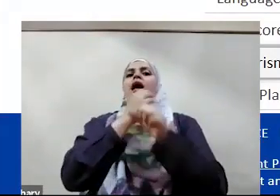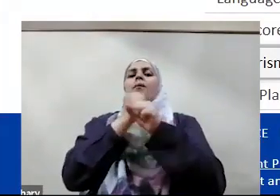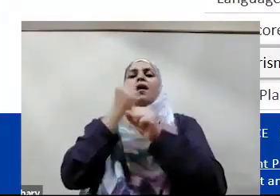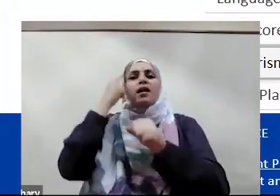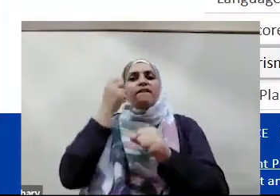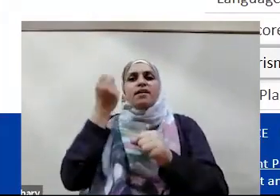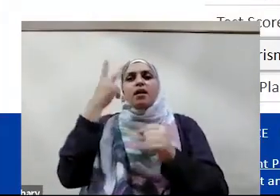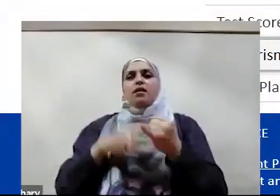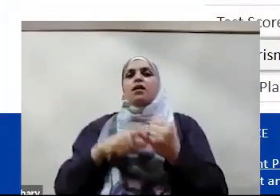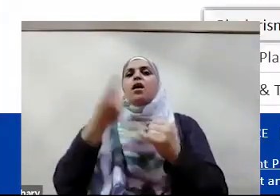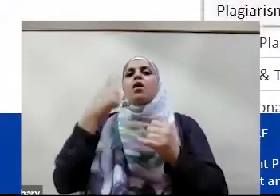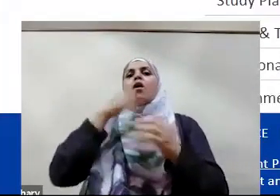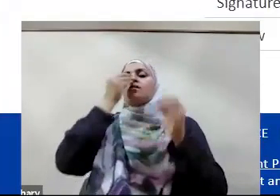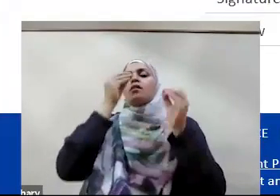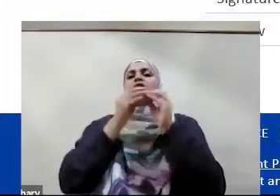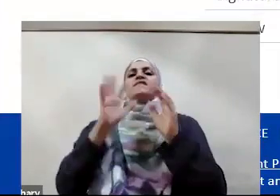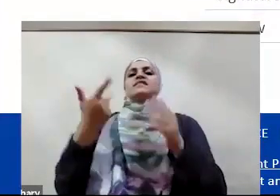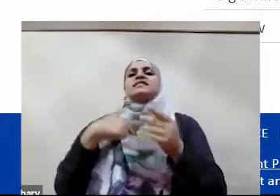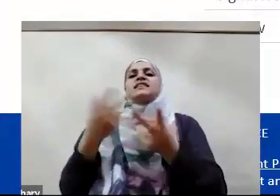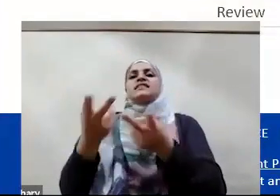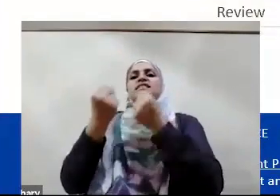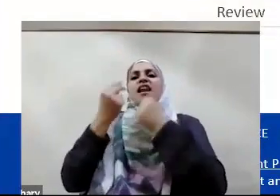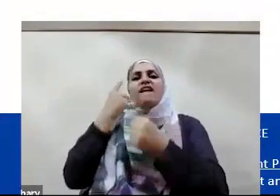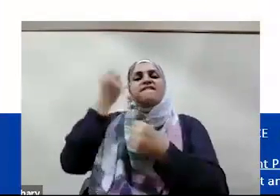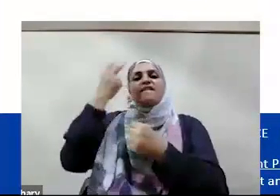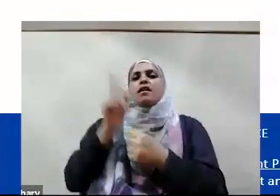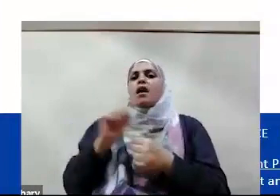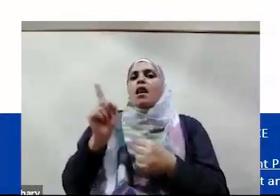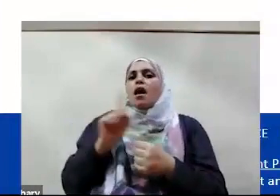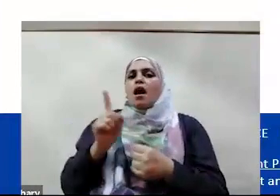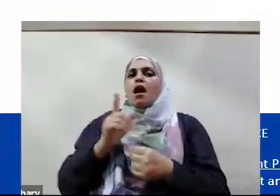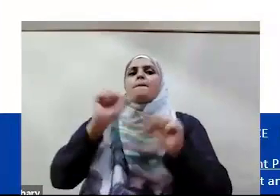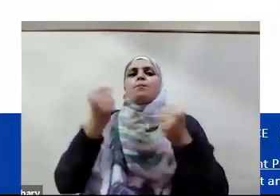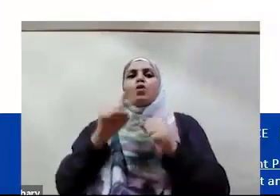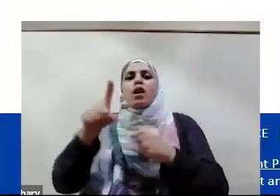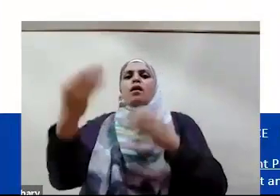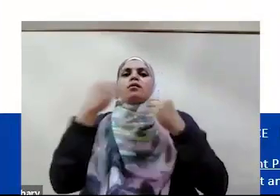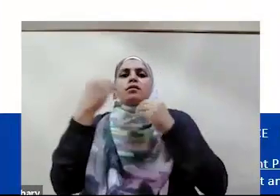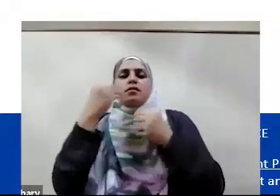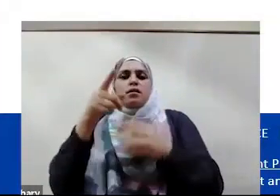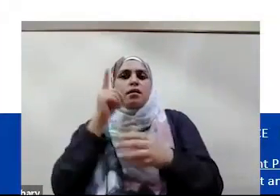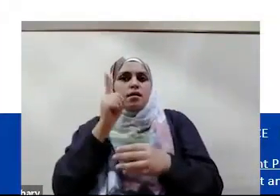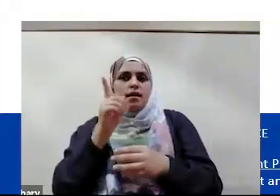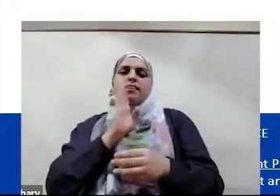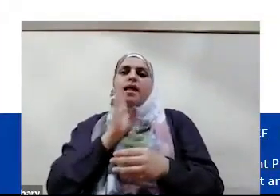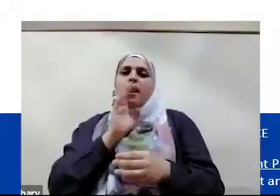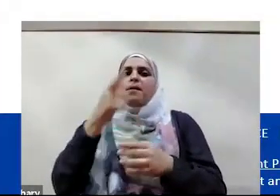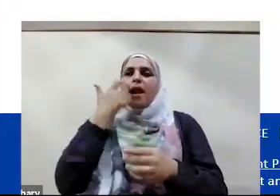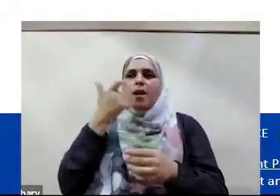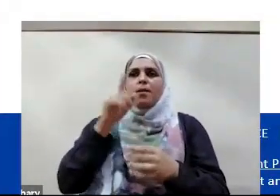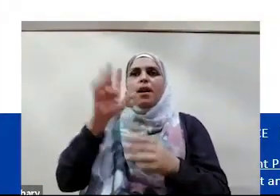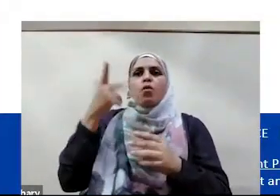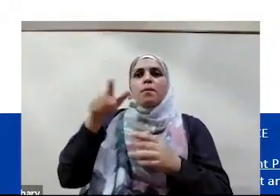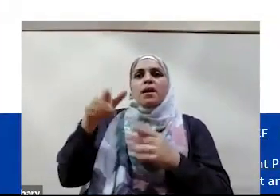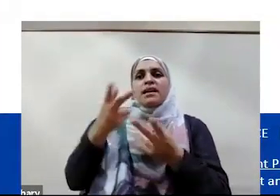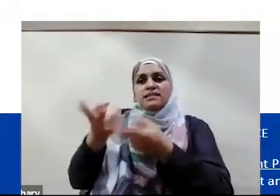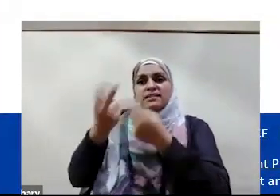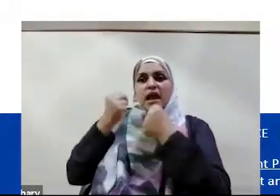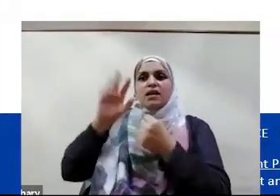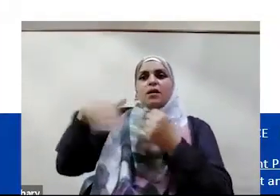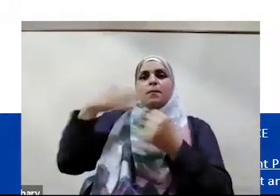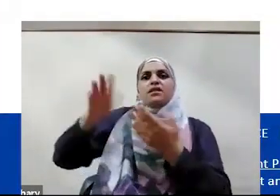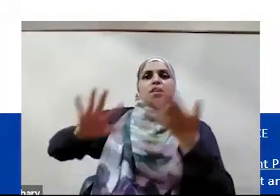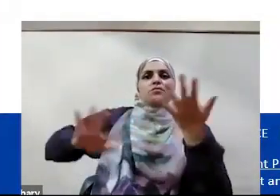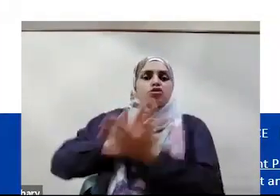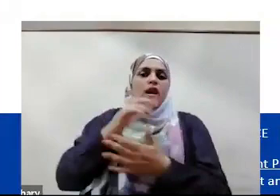إزاي نتجنب السرقة الفكرية، بيأكد عليكم إنكم عارفين المعنى وفاهمين العواقب بتاعتها، لأن الأبليكيشن